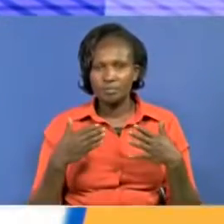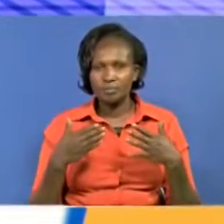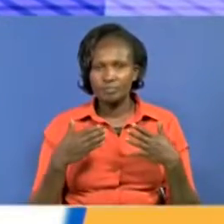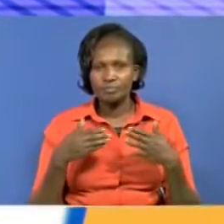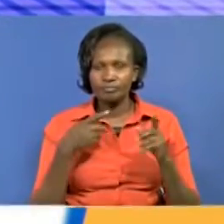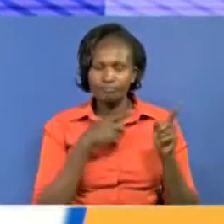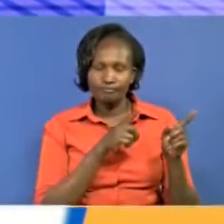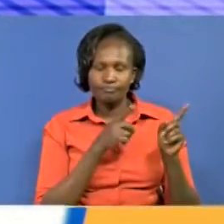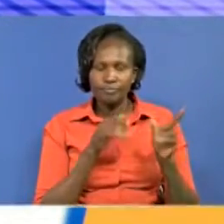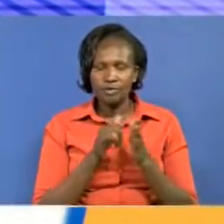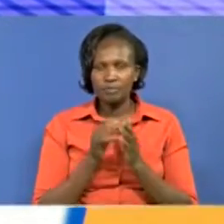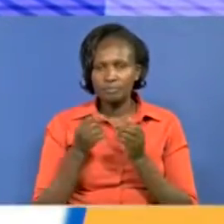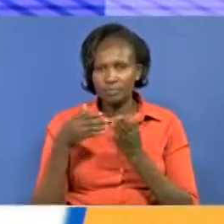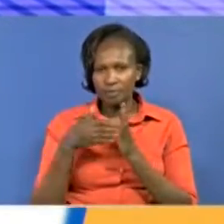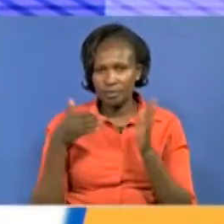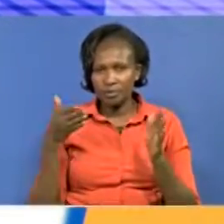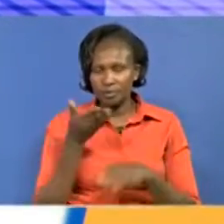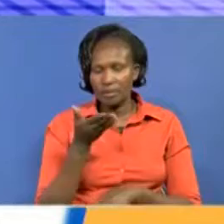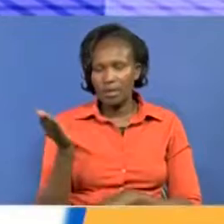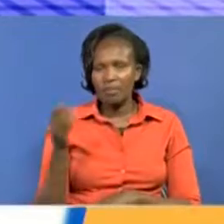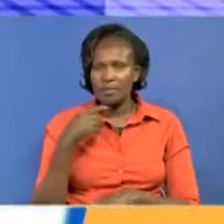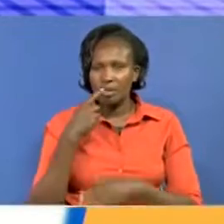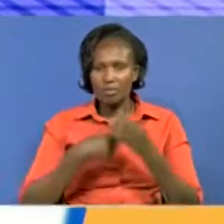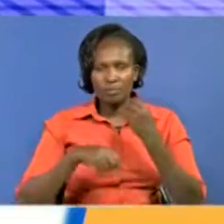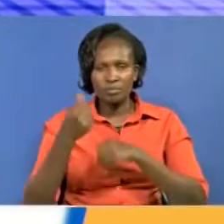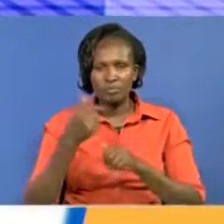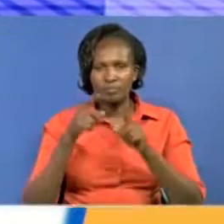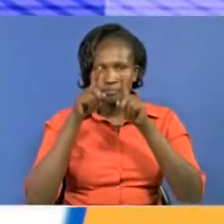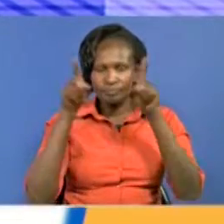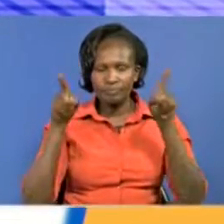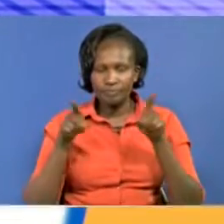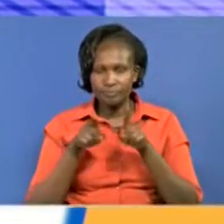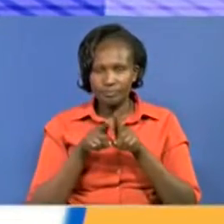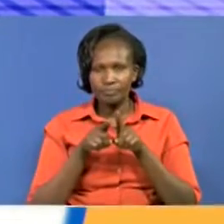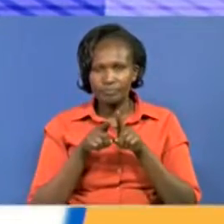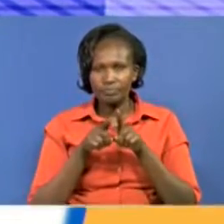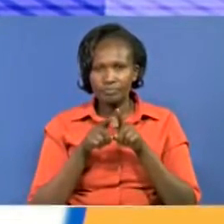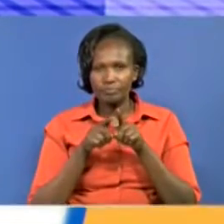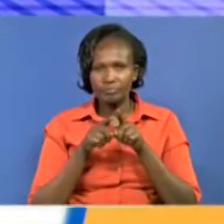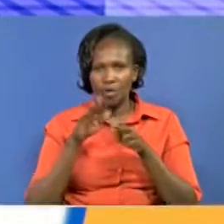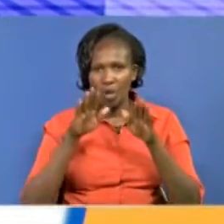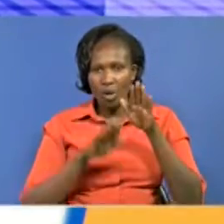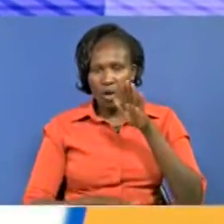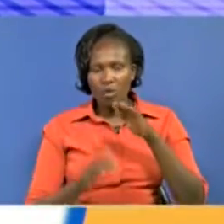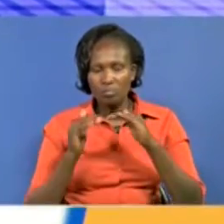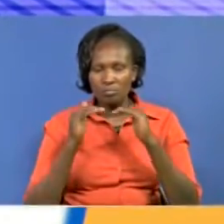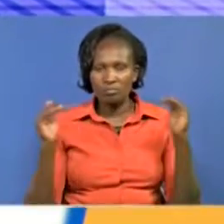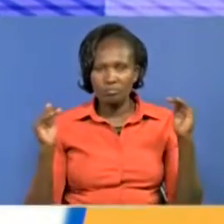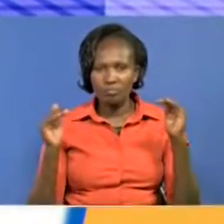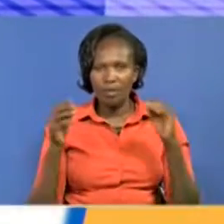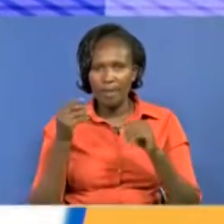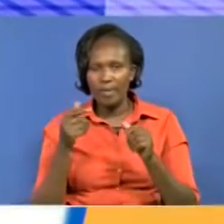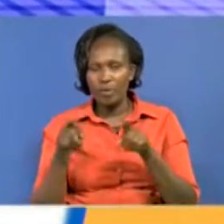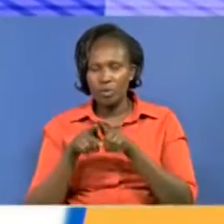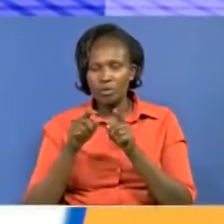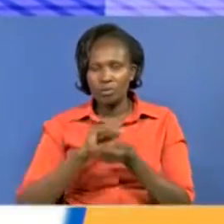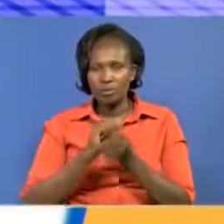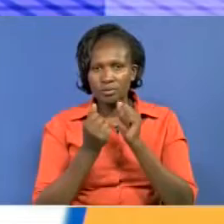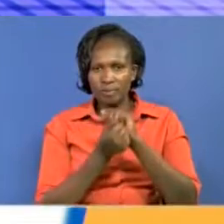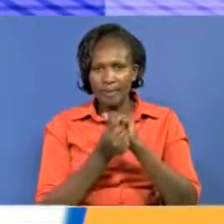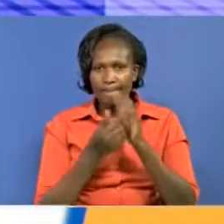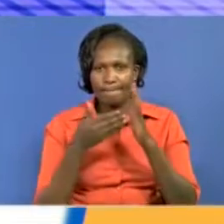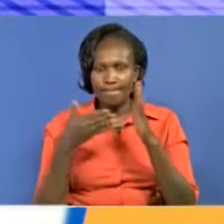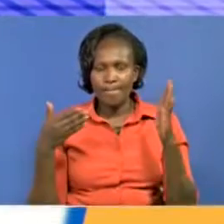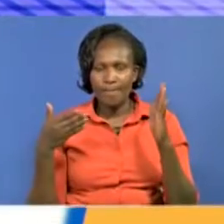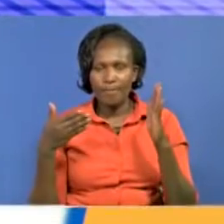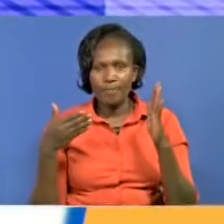yanayowakabili. Maafisa hao wameshtakiwa kwa madai ya ununuzi wa transformers za viwango duni, ubadhirifu wa fedha na ukiukaji wa sheria katika